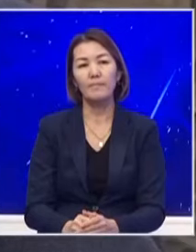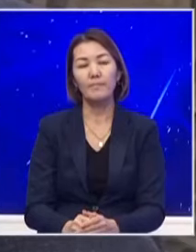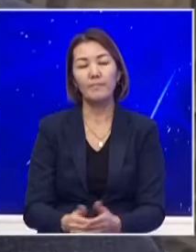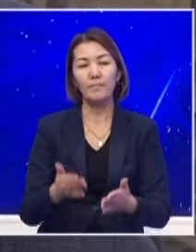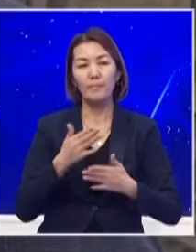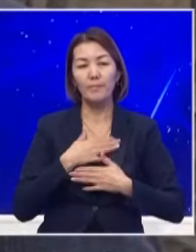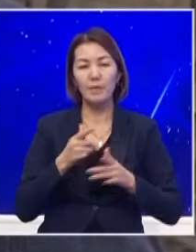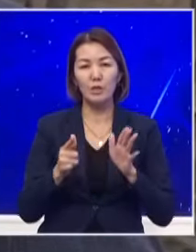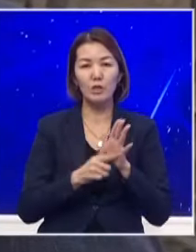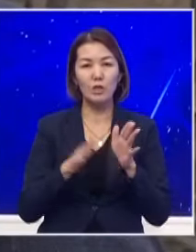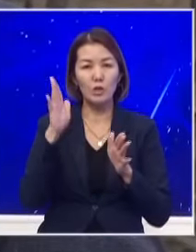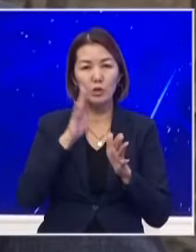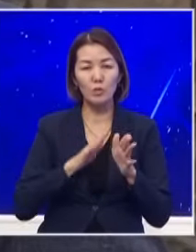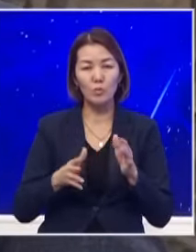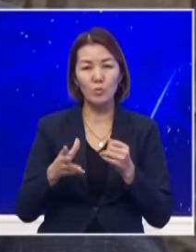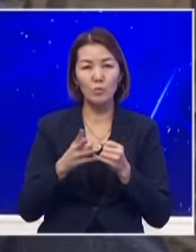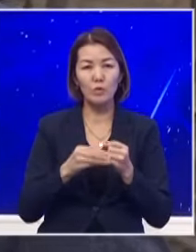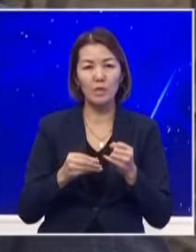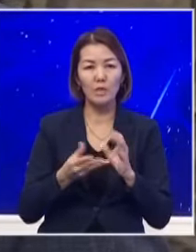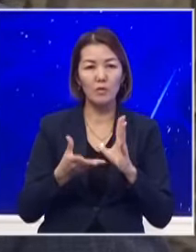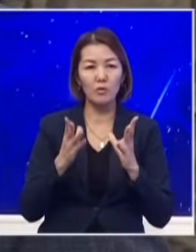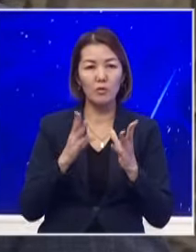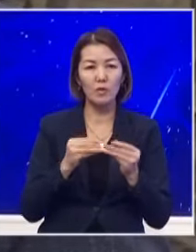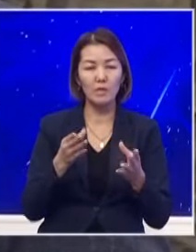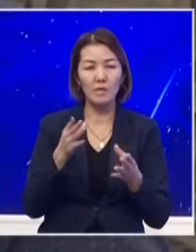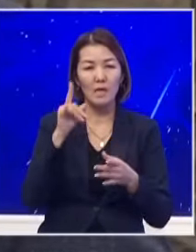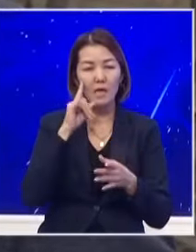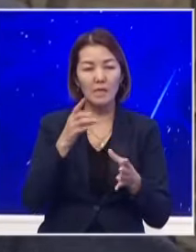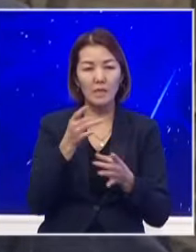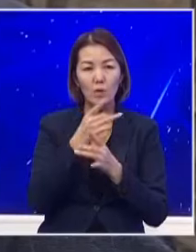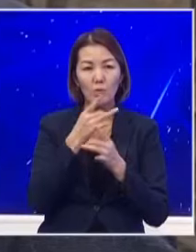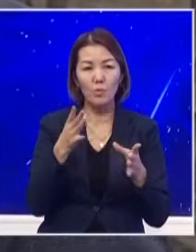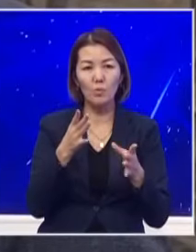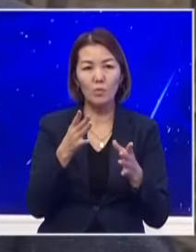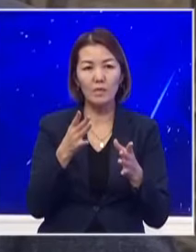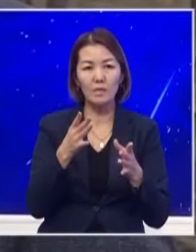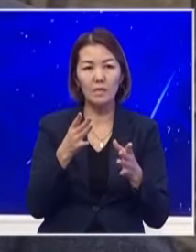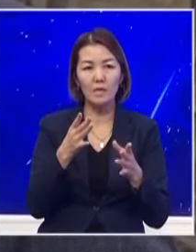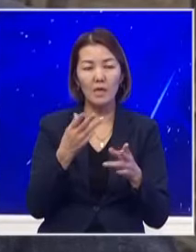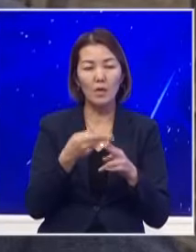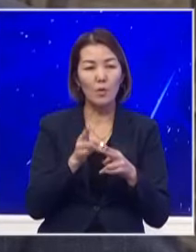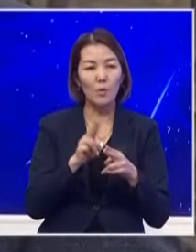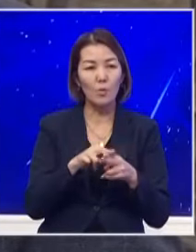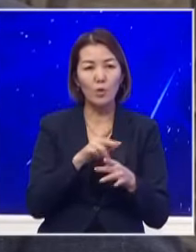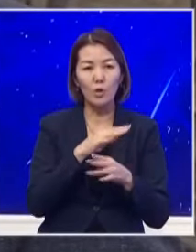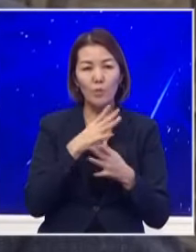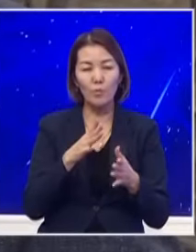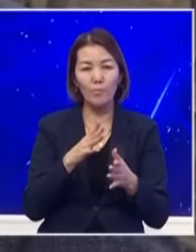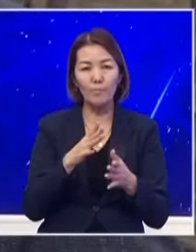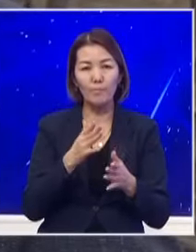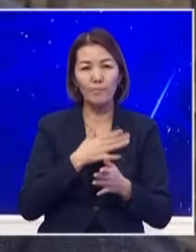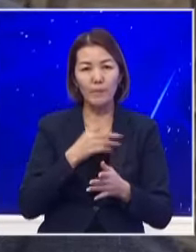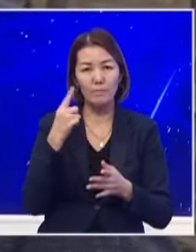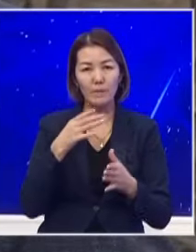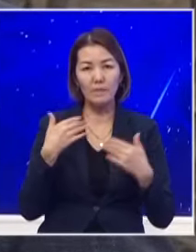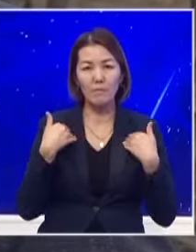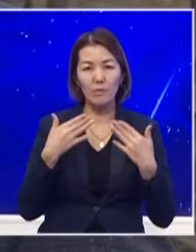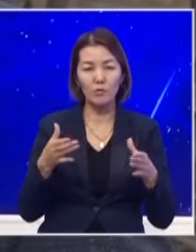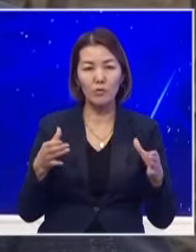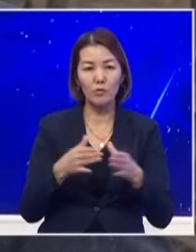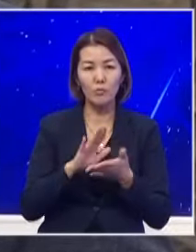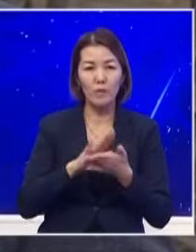осы Жетісу жері қысқасы енді тұтас қазақ мәдениетінің ұйыған өлкесі болғандықтан біз бір топ бастамашыл азаматтар